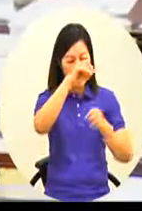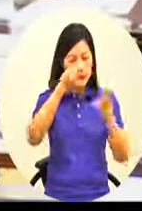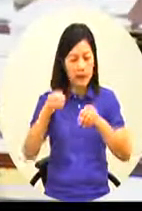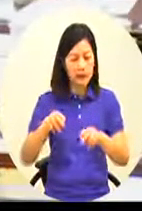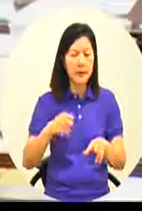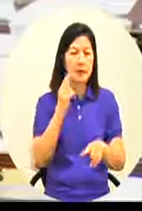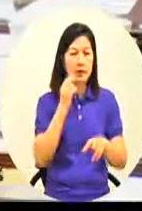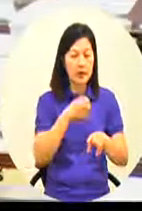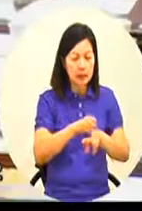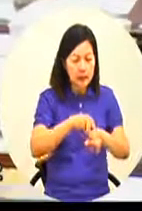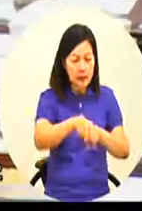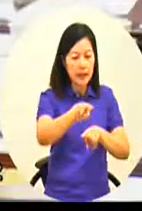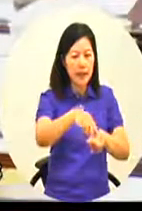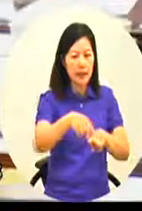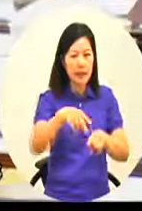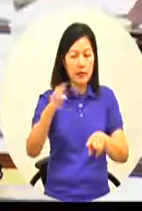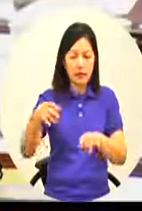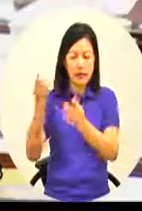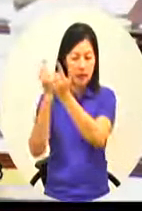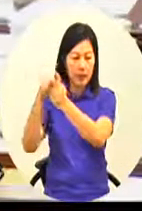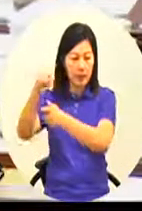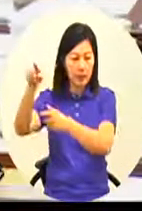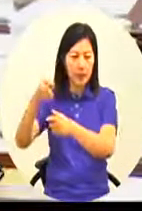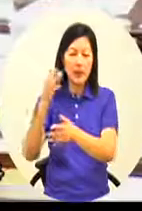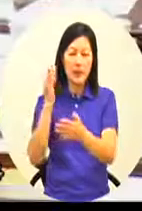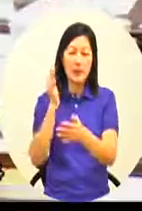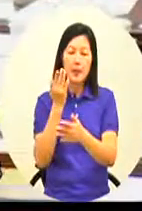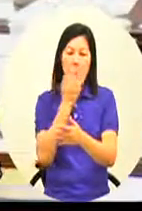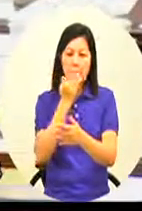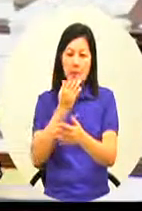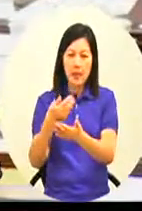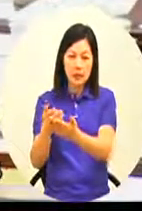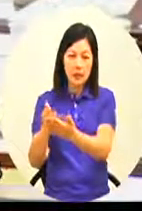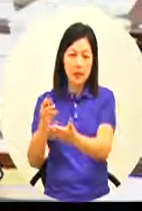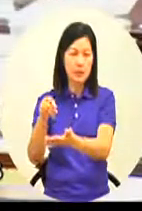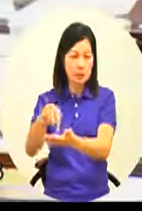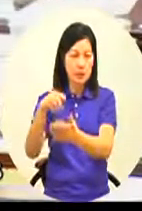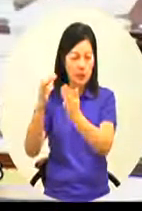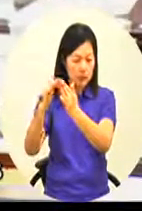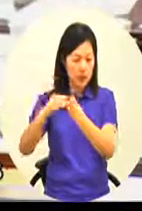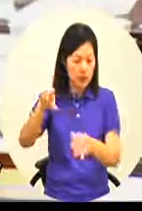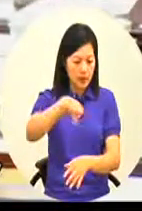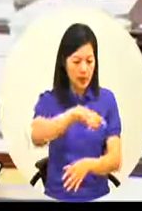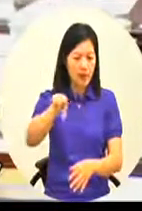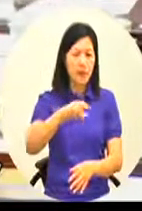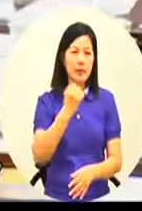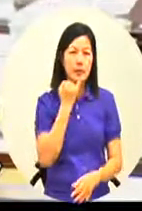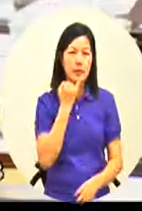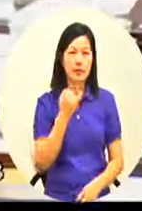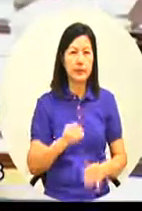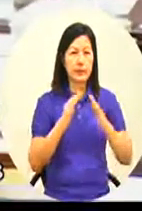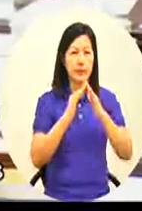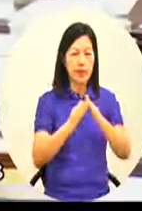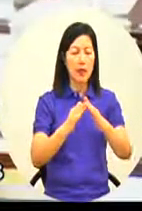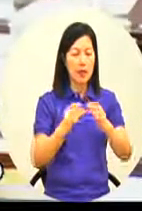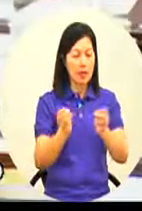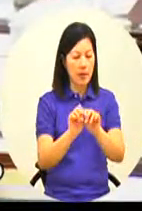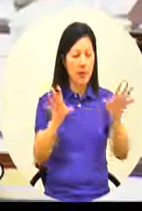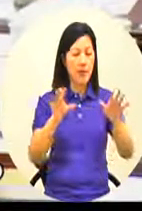接中都湿地，然后在北边的话可以连接到美术馆，那我知道都发局，我们都发局很认真很努